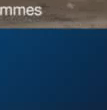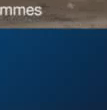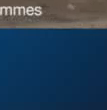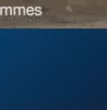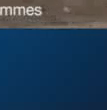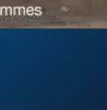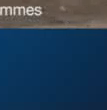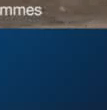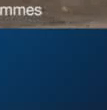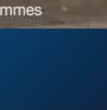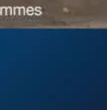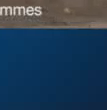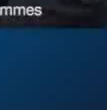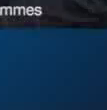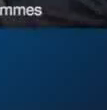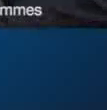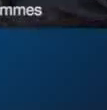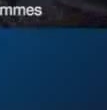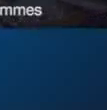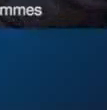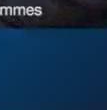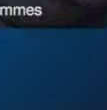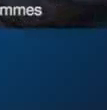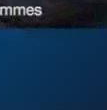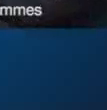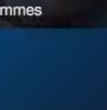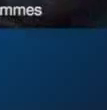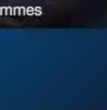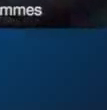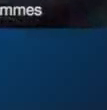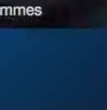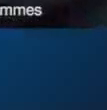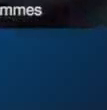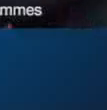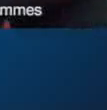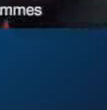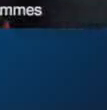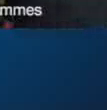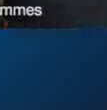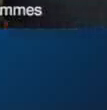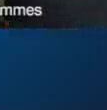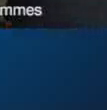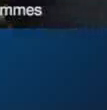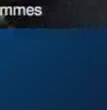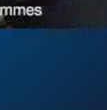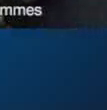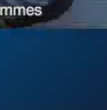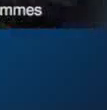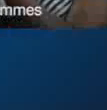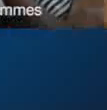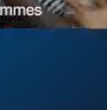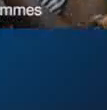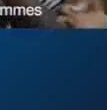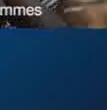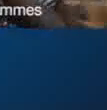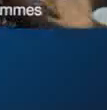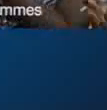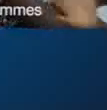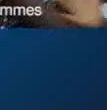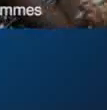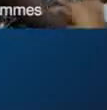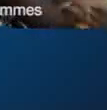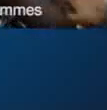$780 millions de francs CFA pour la prise en charge des femmes. Cette volonté du gouvernement vise à encourager l'entrepreneuriat féminin afin de contribuer